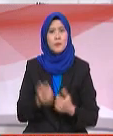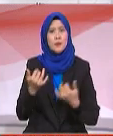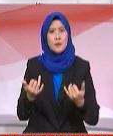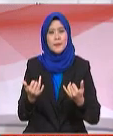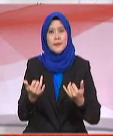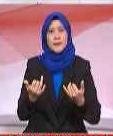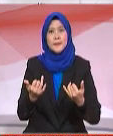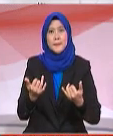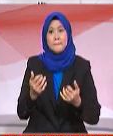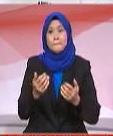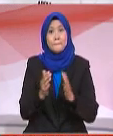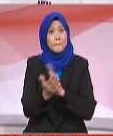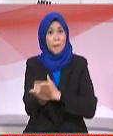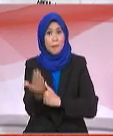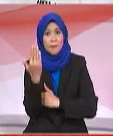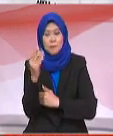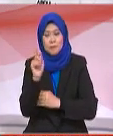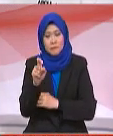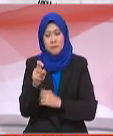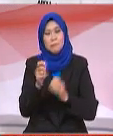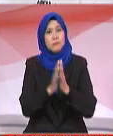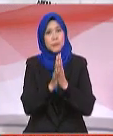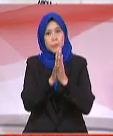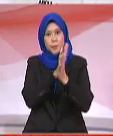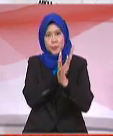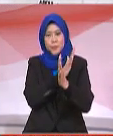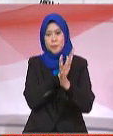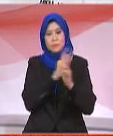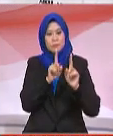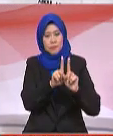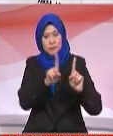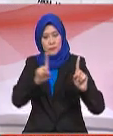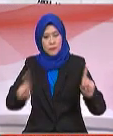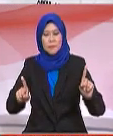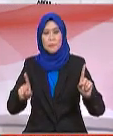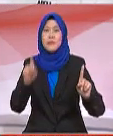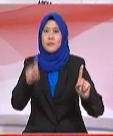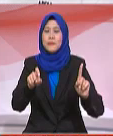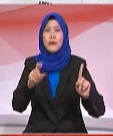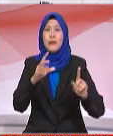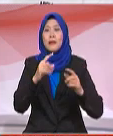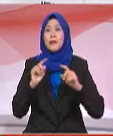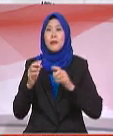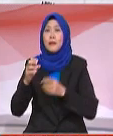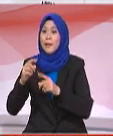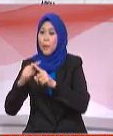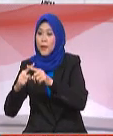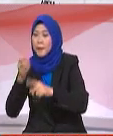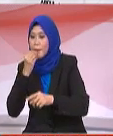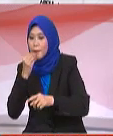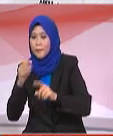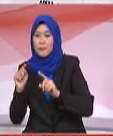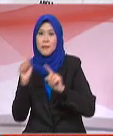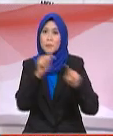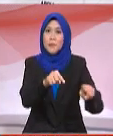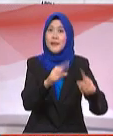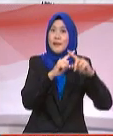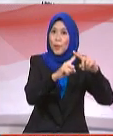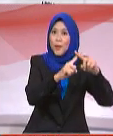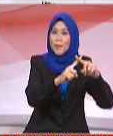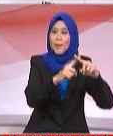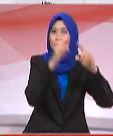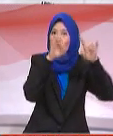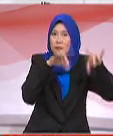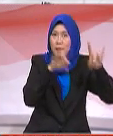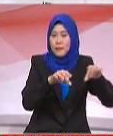bersama dengan penjarakan. Ya, berbaris daripada dewan makan ke dewan peperiksaan itu mengambil masa lebih kurang dalam 10 minitlah.